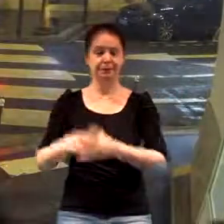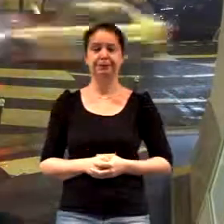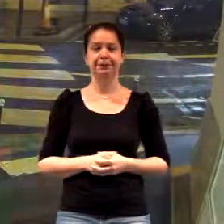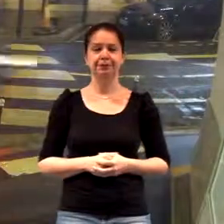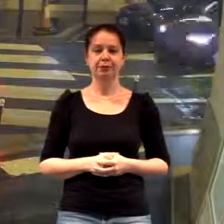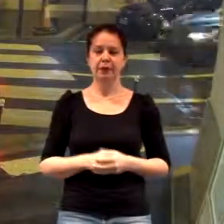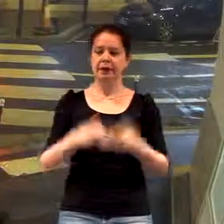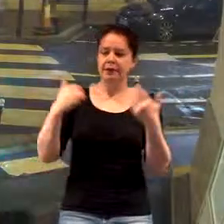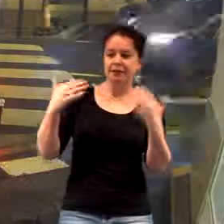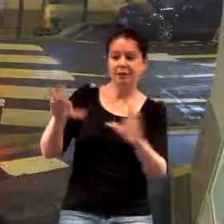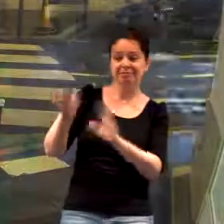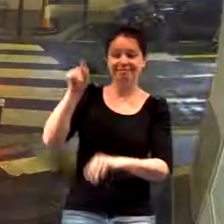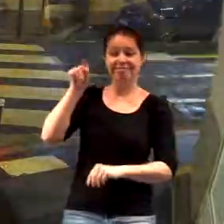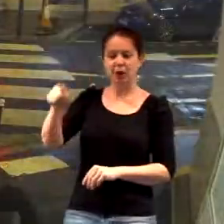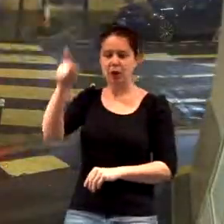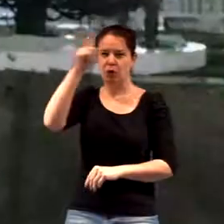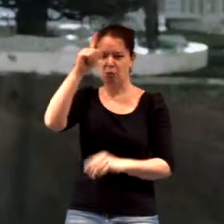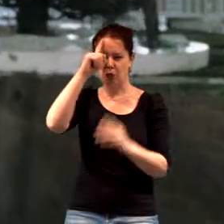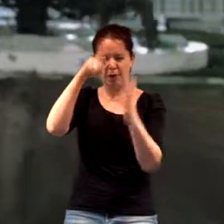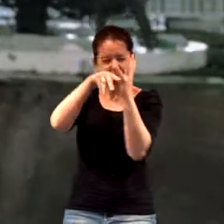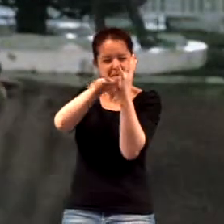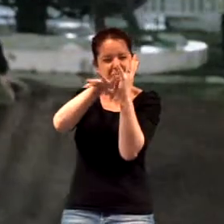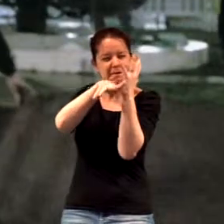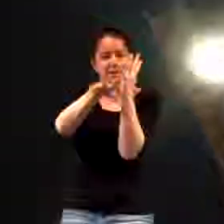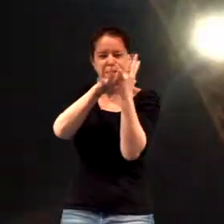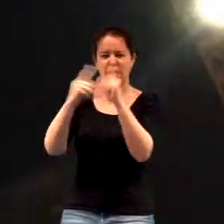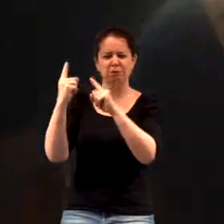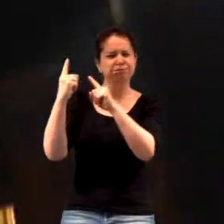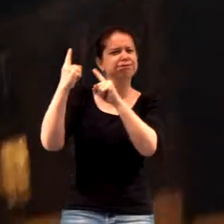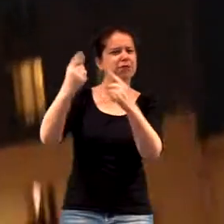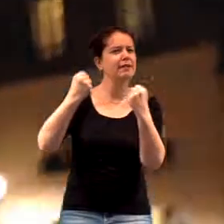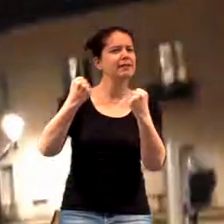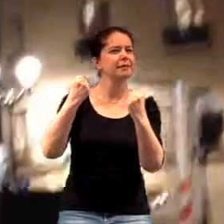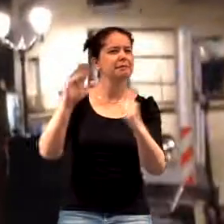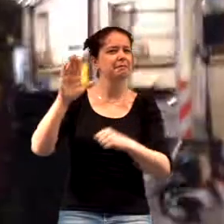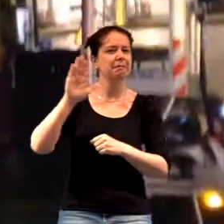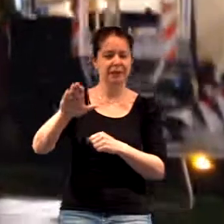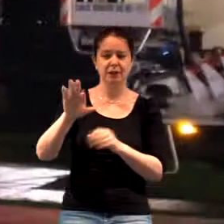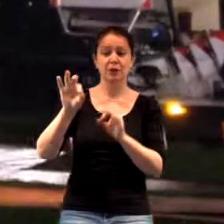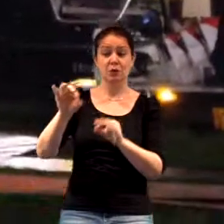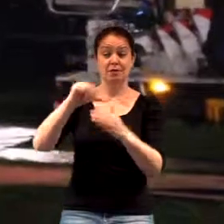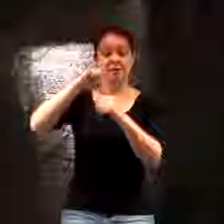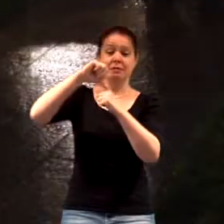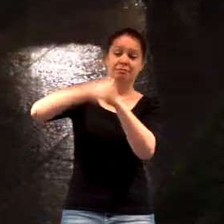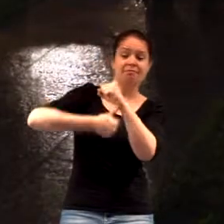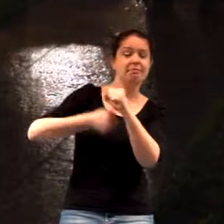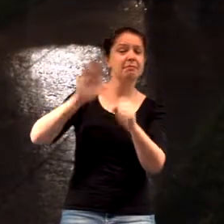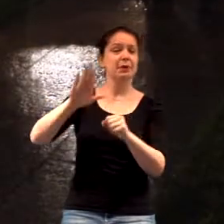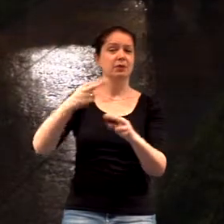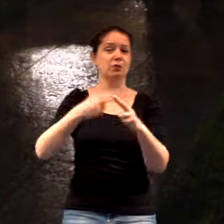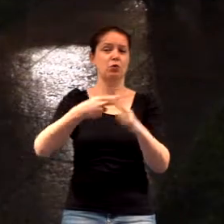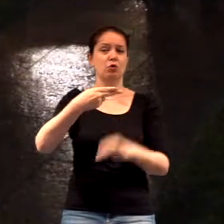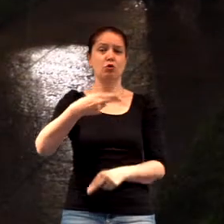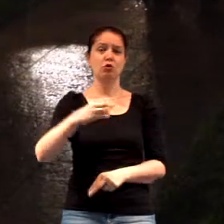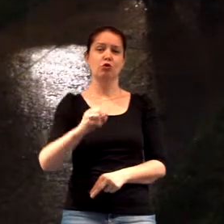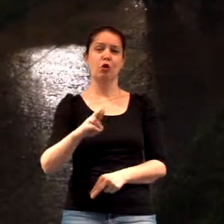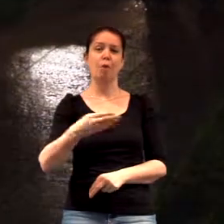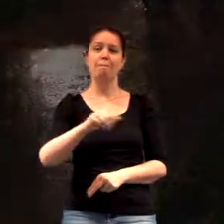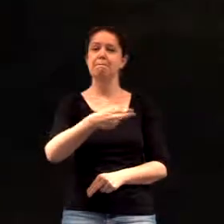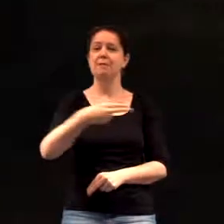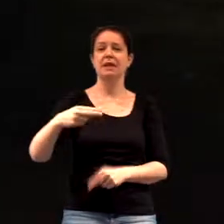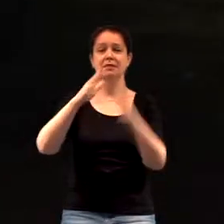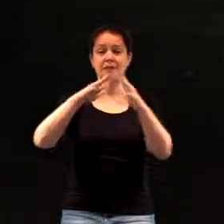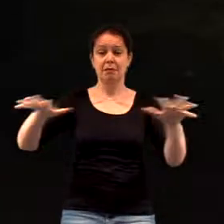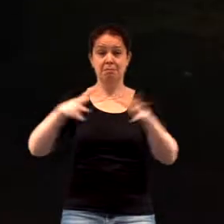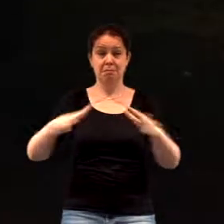été en partie choisi pour la longue tenue de ses aiguilles, ce sapin Norman a été acheminé au niveau de la place